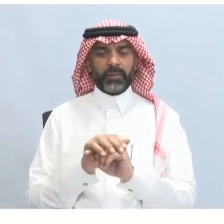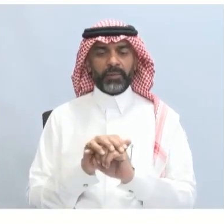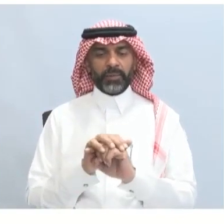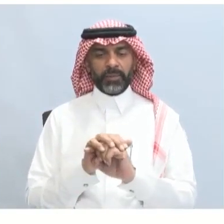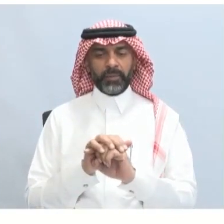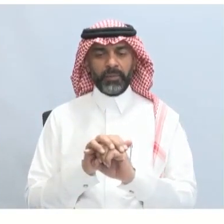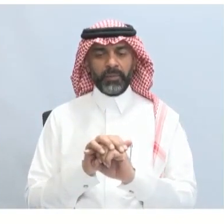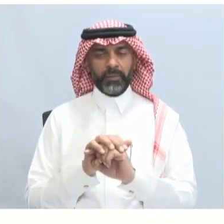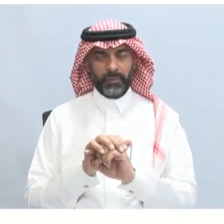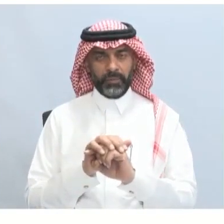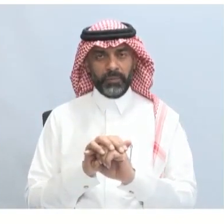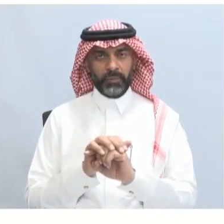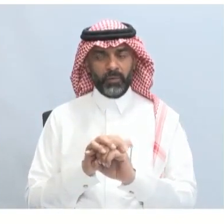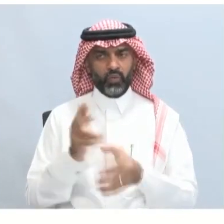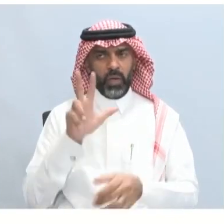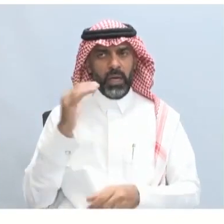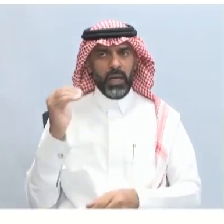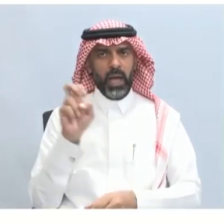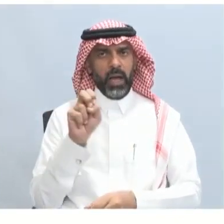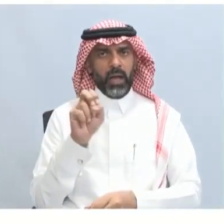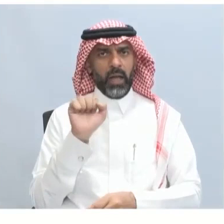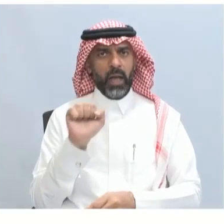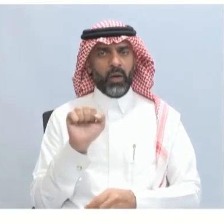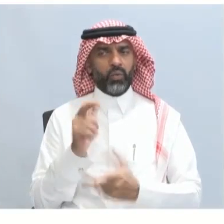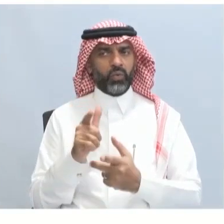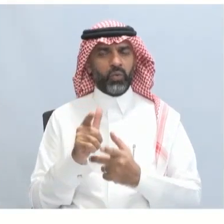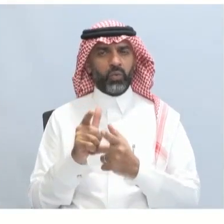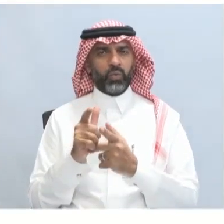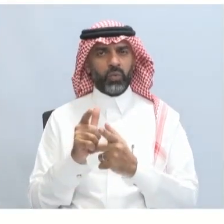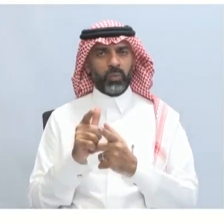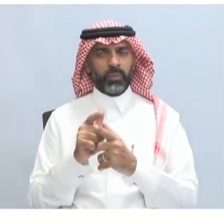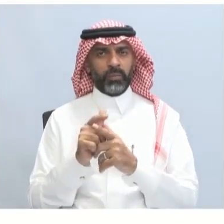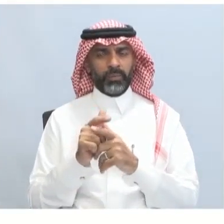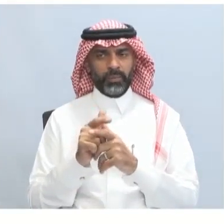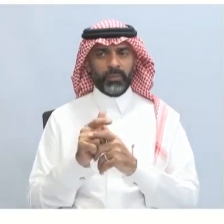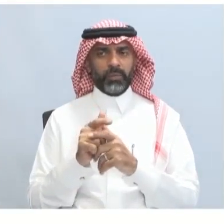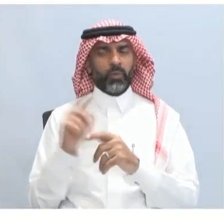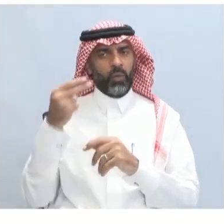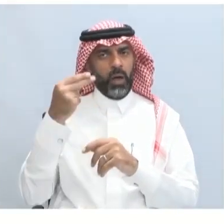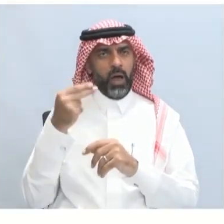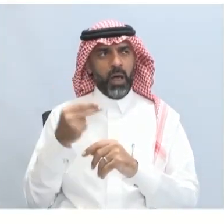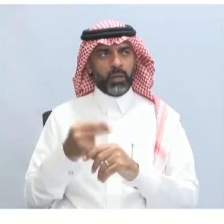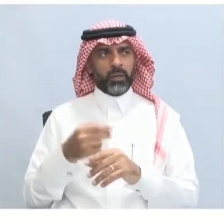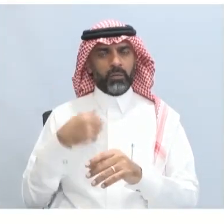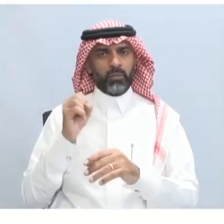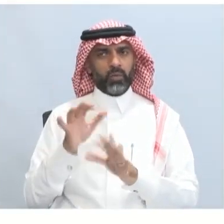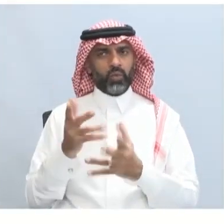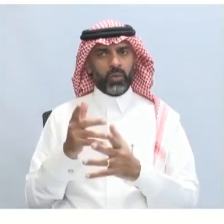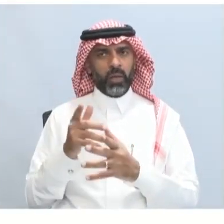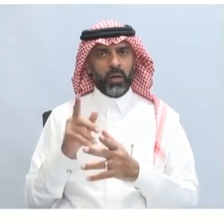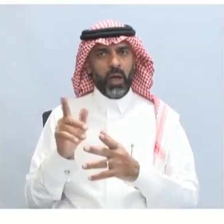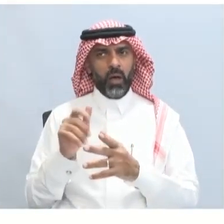انه ما يرد على الشيء ما يرد على الشيء وذكرنا ان له عناصر ومن عناصره